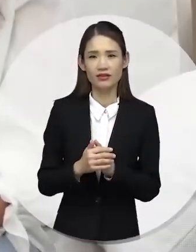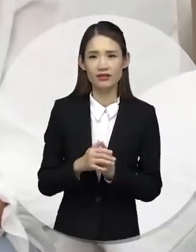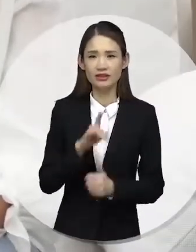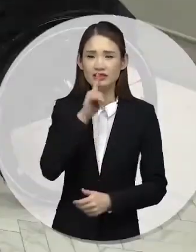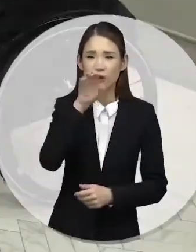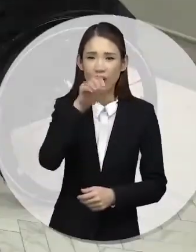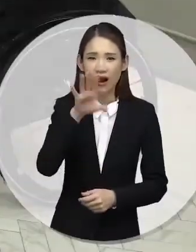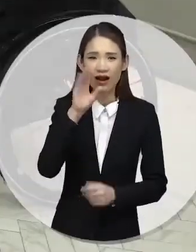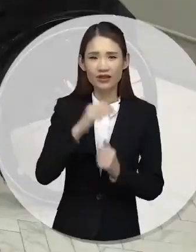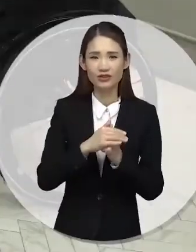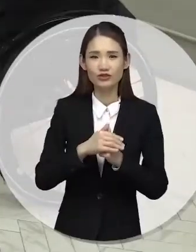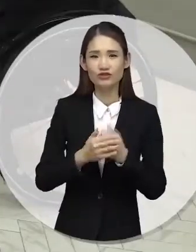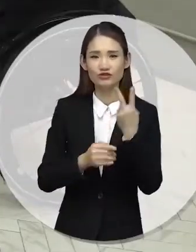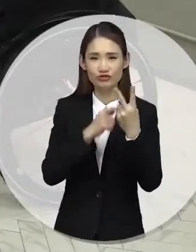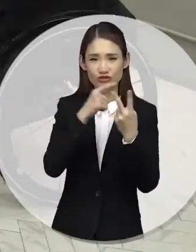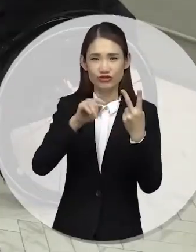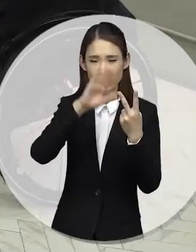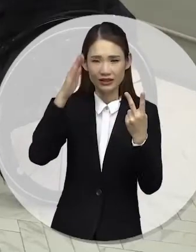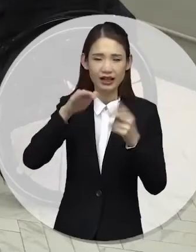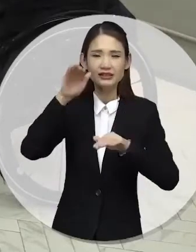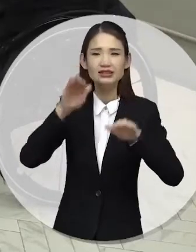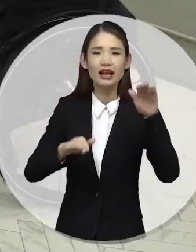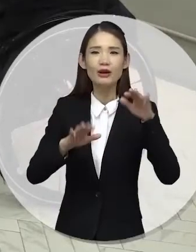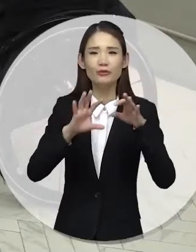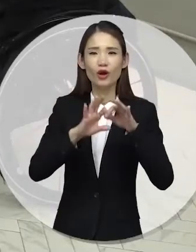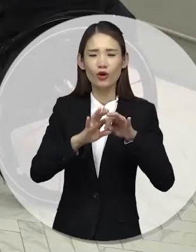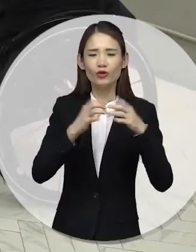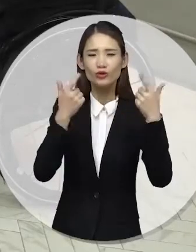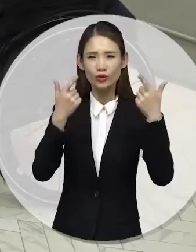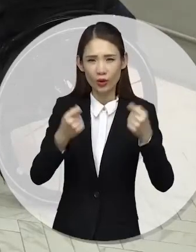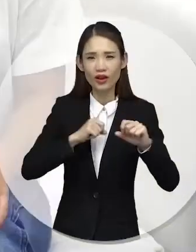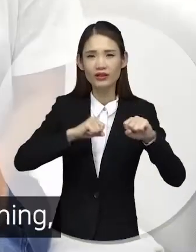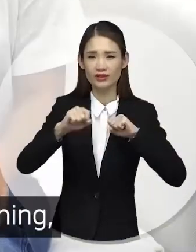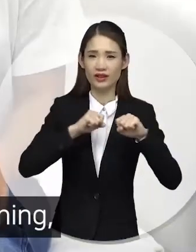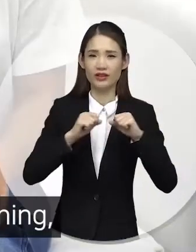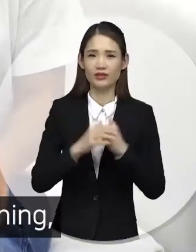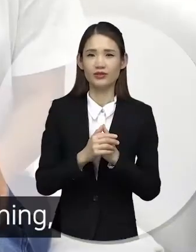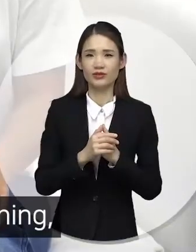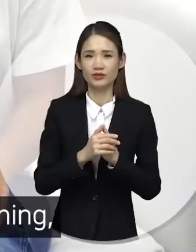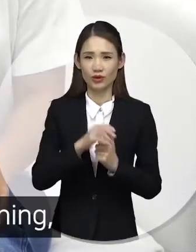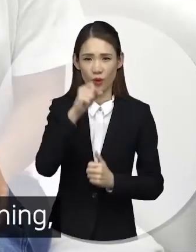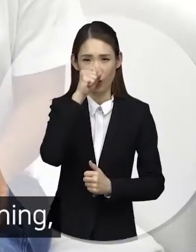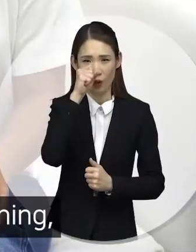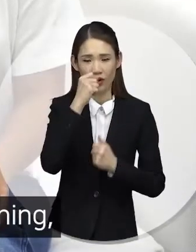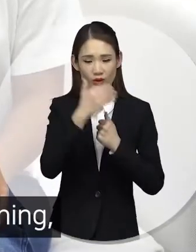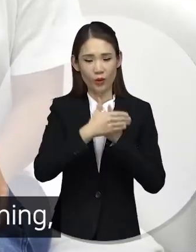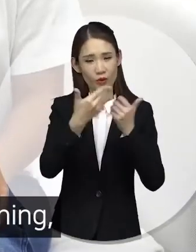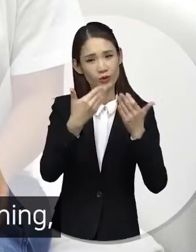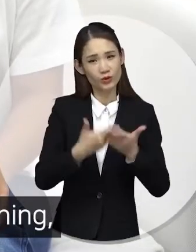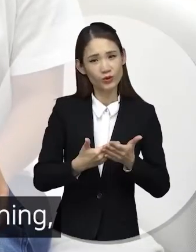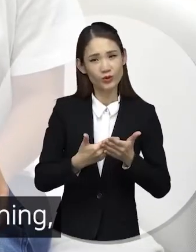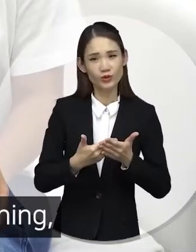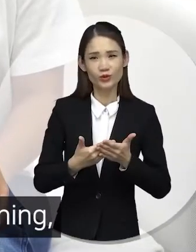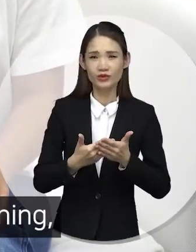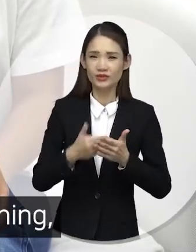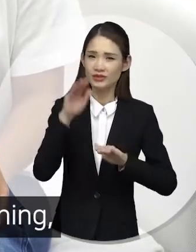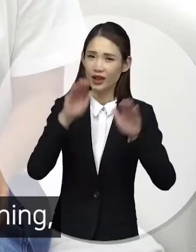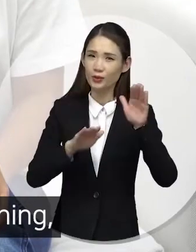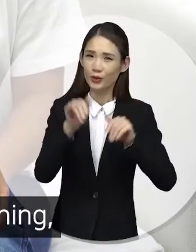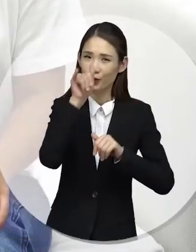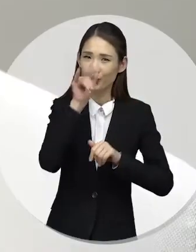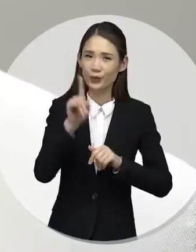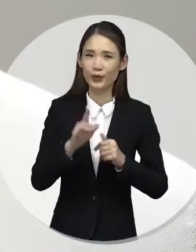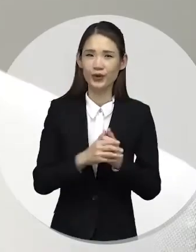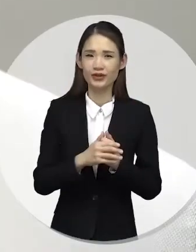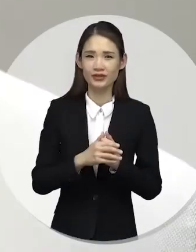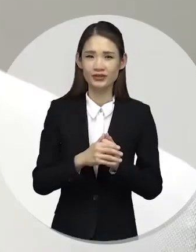신고 못하나? 둘 다 차별에 기반한 행동인 건 너무 똑같으니까 그게 호의로 감싼